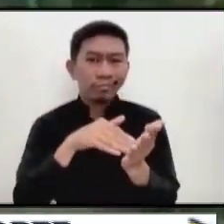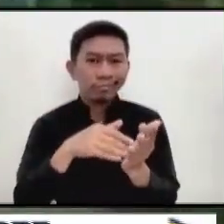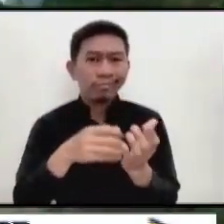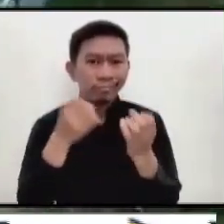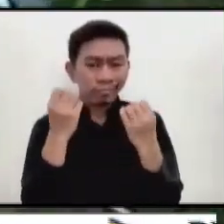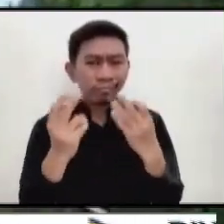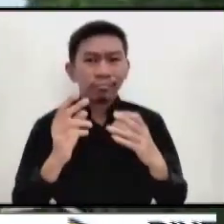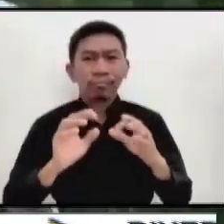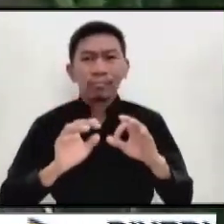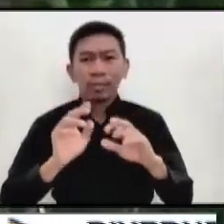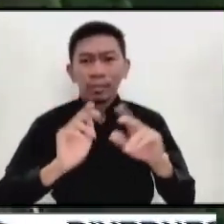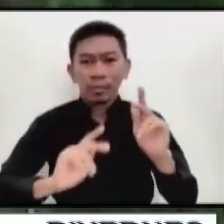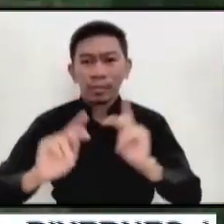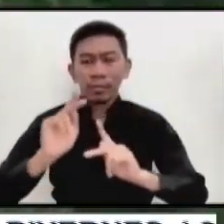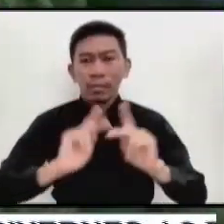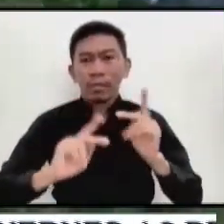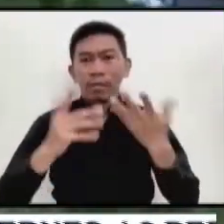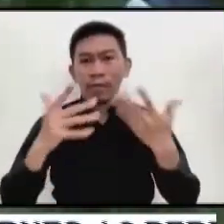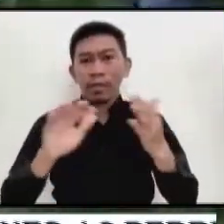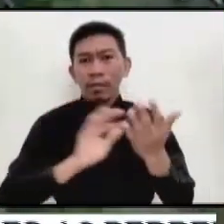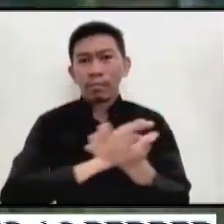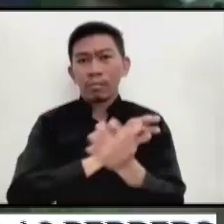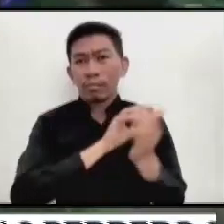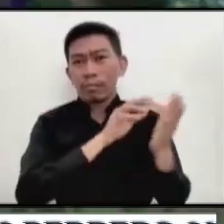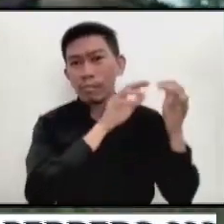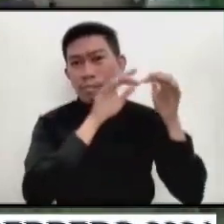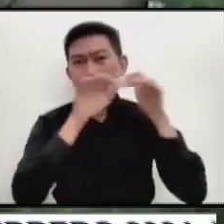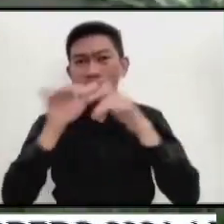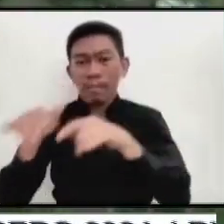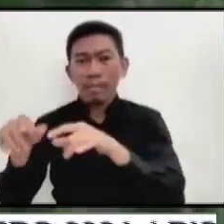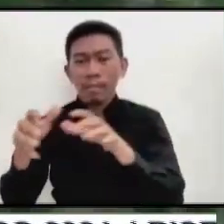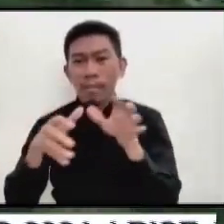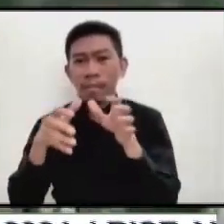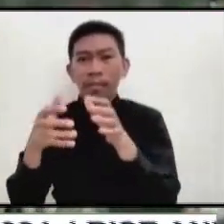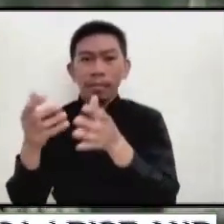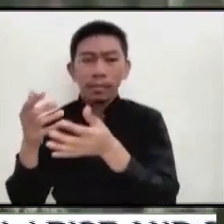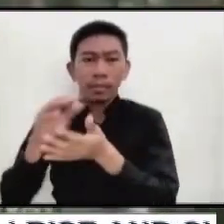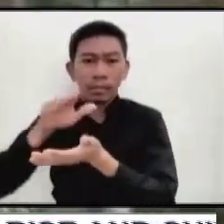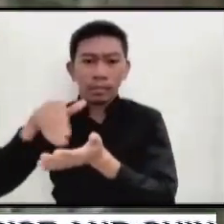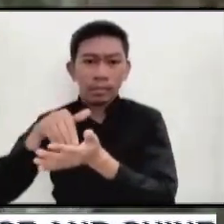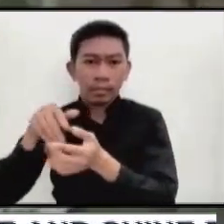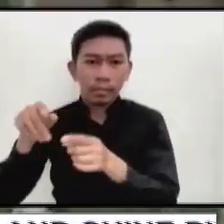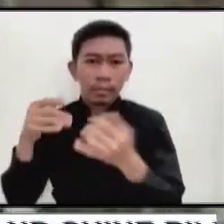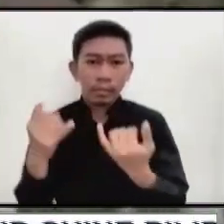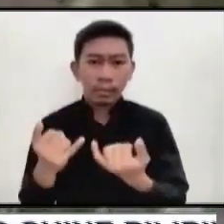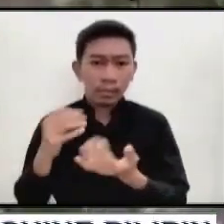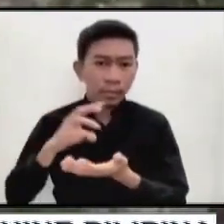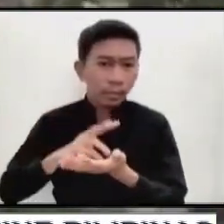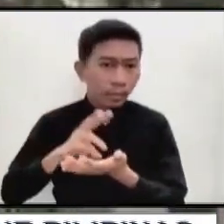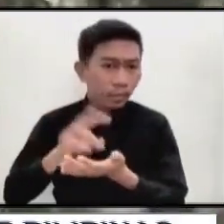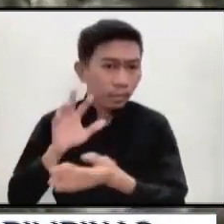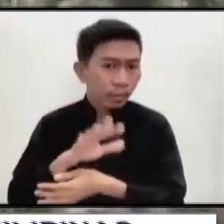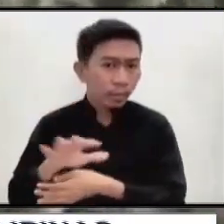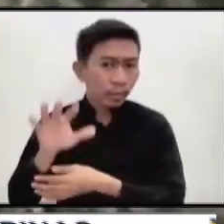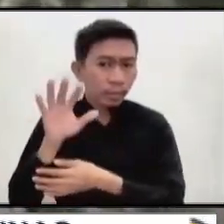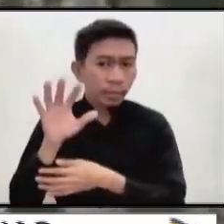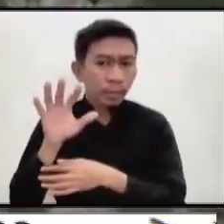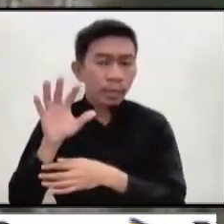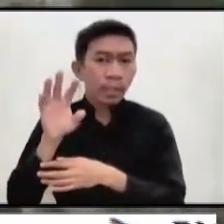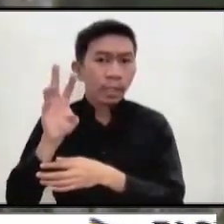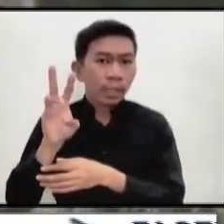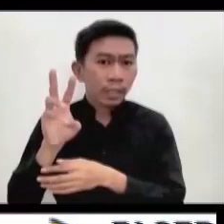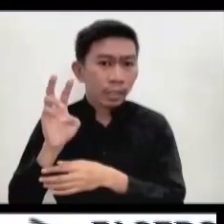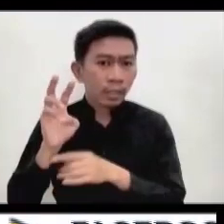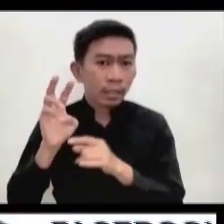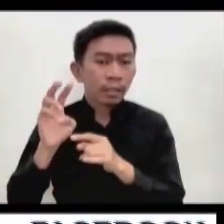center. Last night, yung dito lang sa aming provincial capital, around 500 ang lumikas the other night.